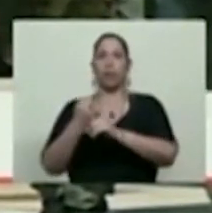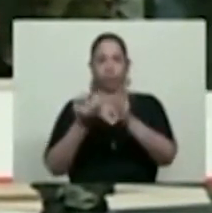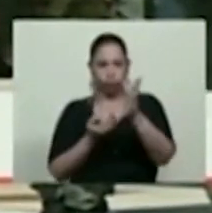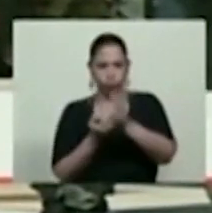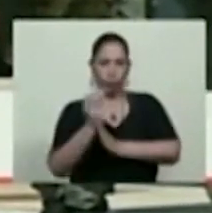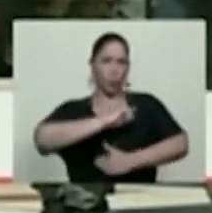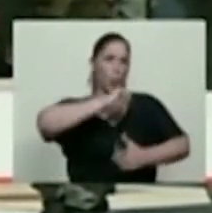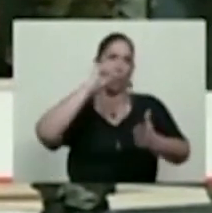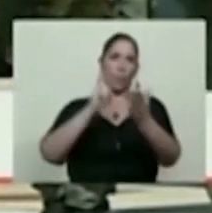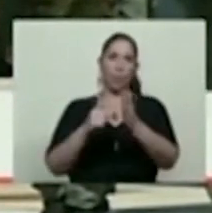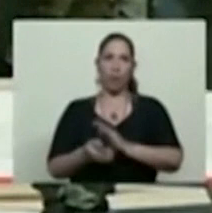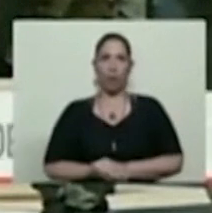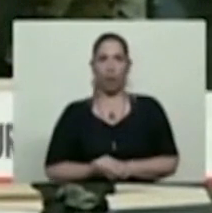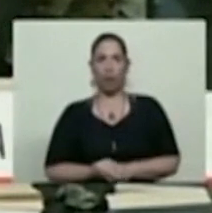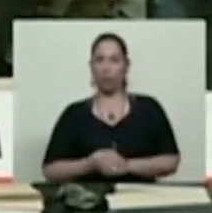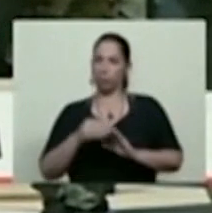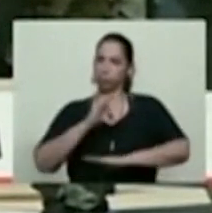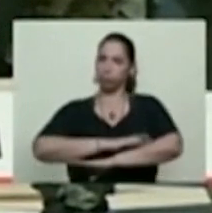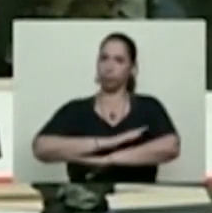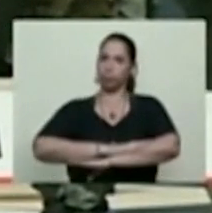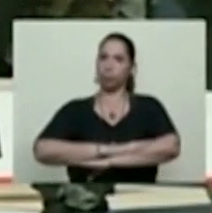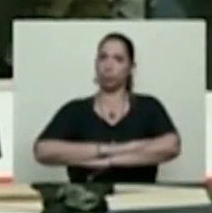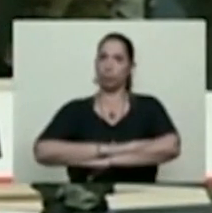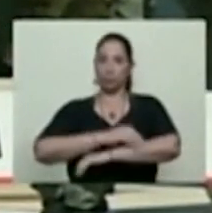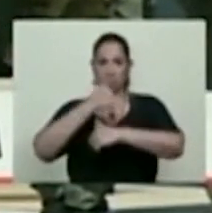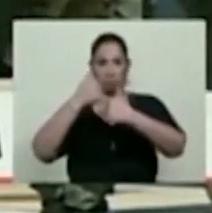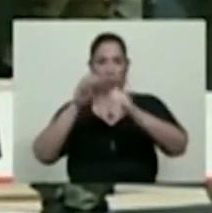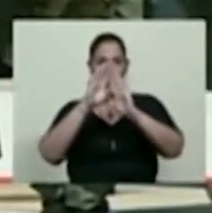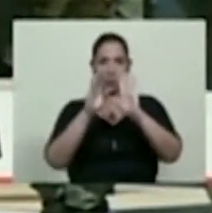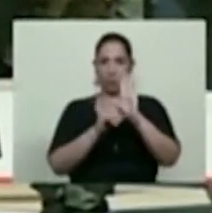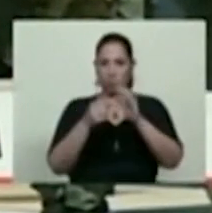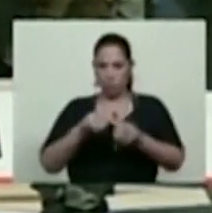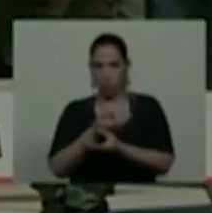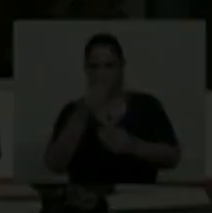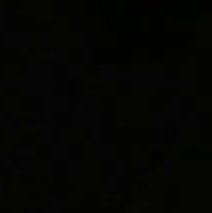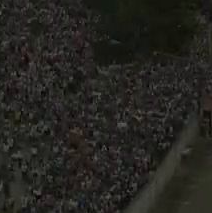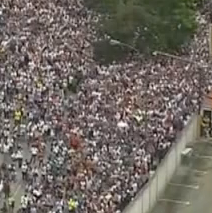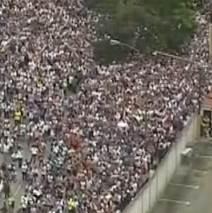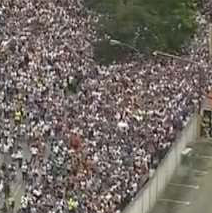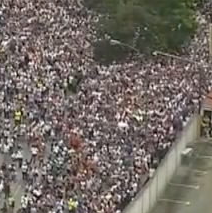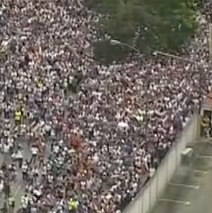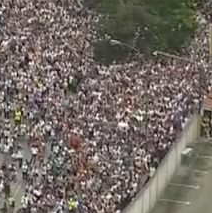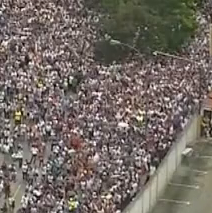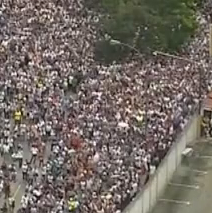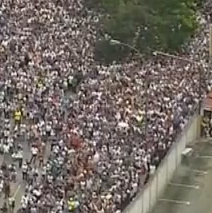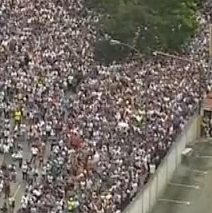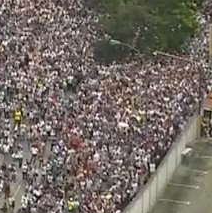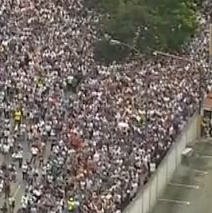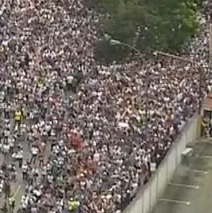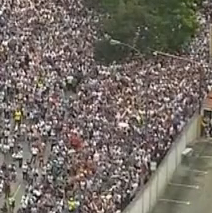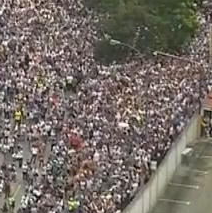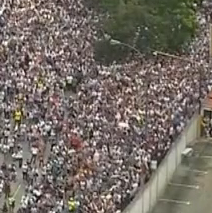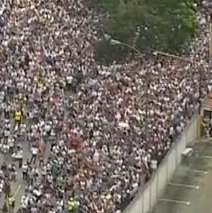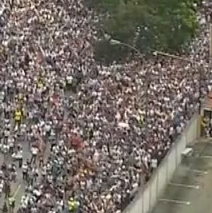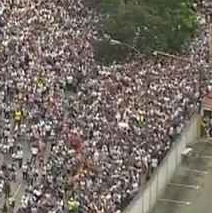que le président américain Donald Trump avait ordonné au gouvernement colombien et à la mafia de le faire assassiner. Maduro continue de se montrer entouré